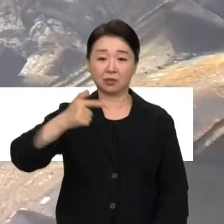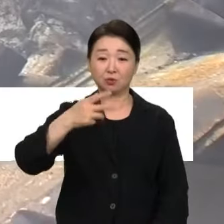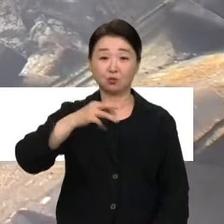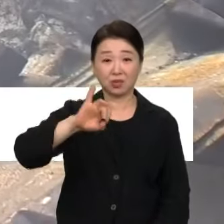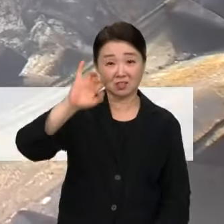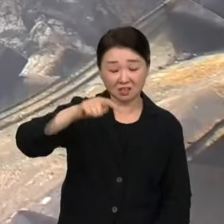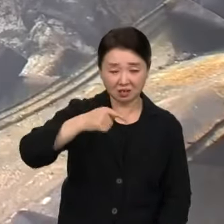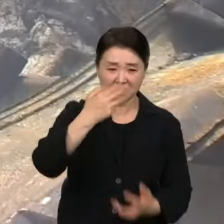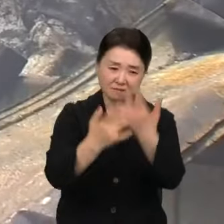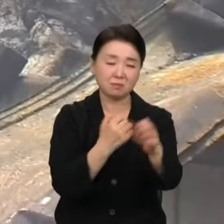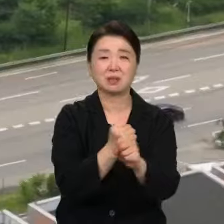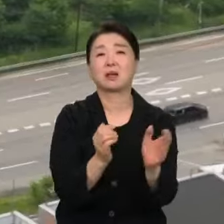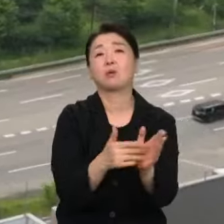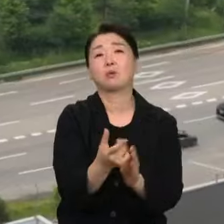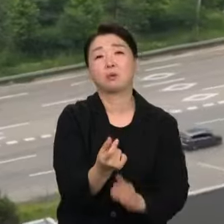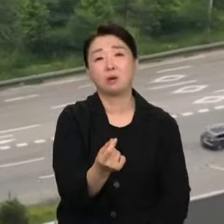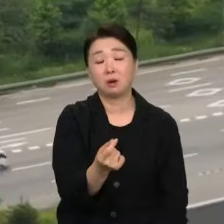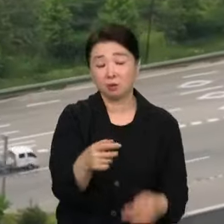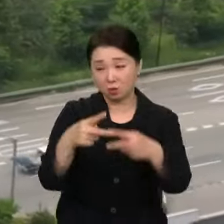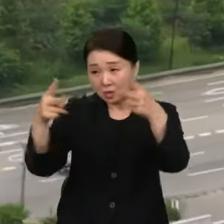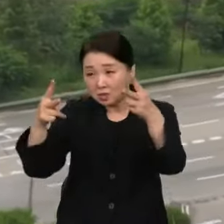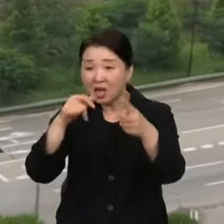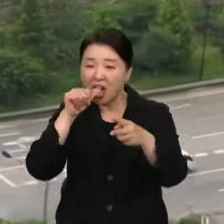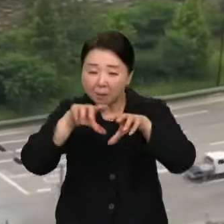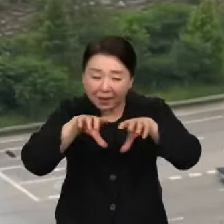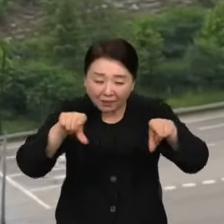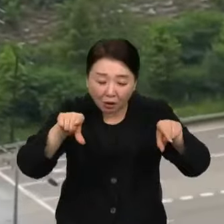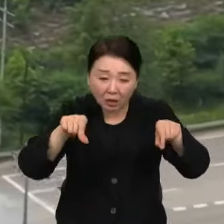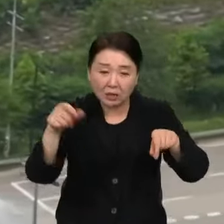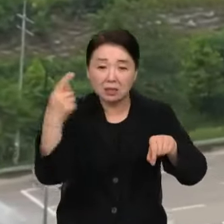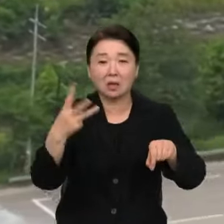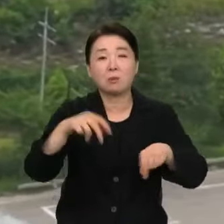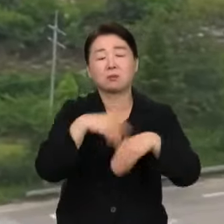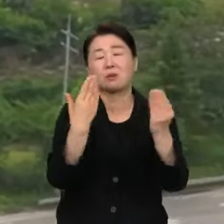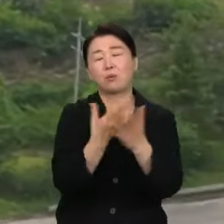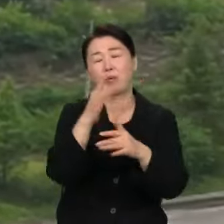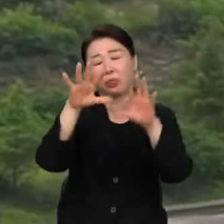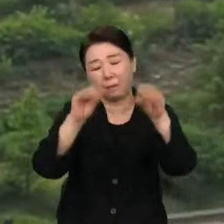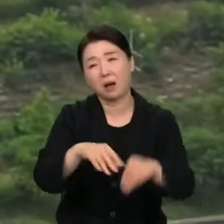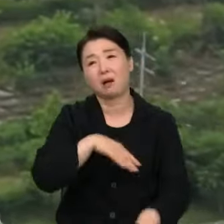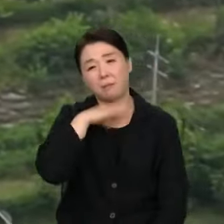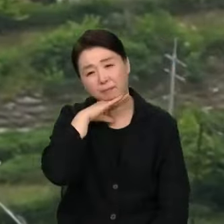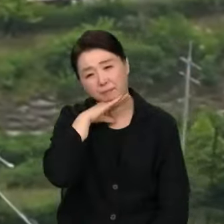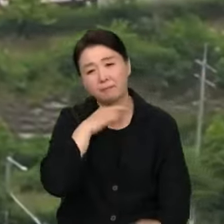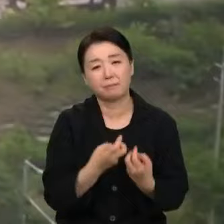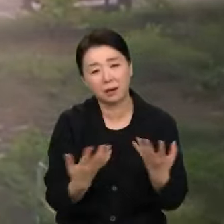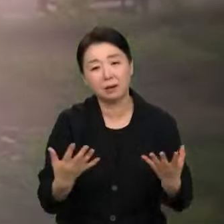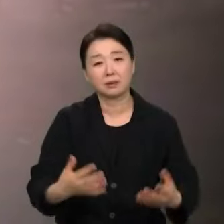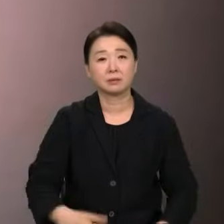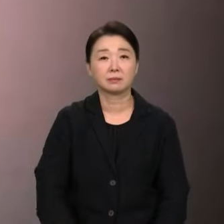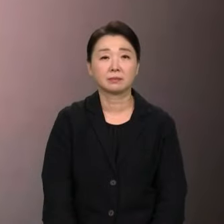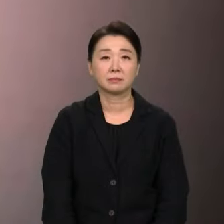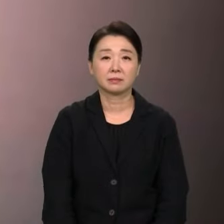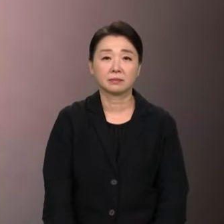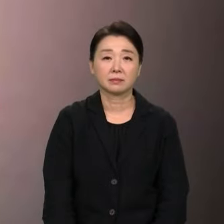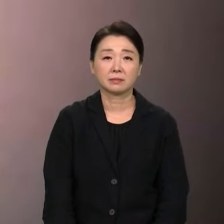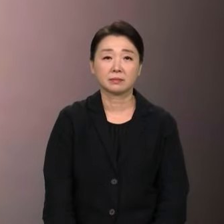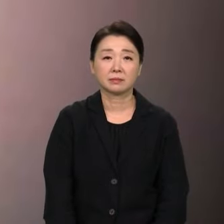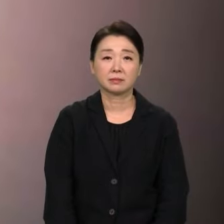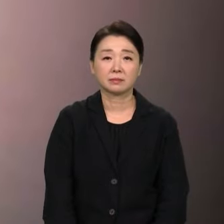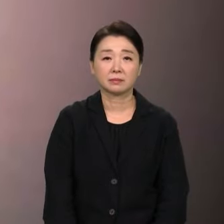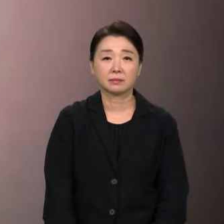사용했습니다. 결국 소방은 2층에 있던 배터리 3만 5천 개가 다 연소되기를 기다릴 수밖에 없었습니다. JTBC